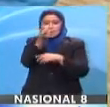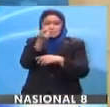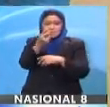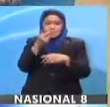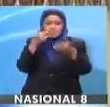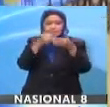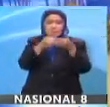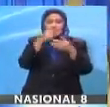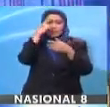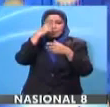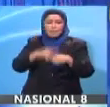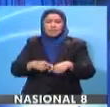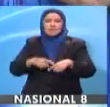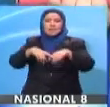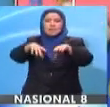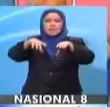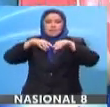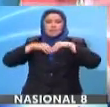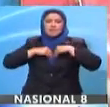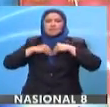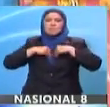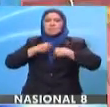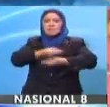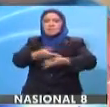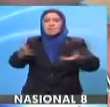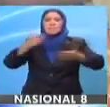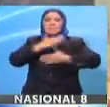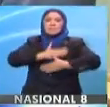mencakan penerimaannya menyambut